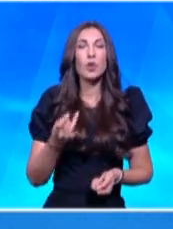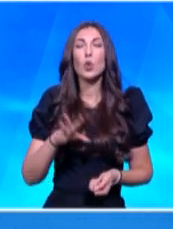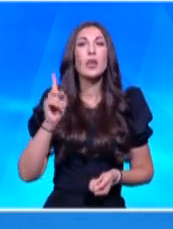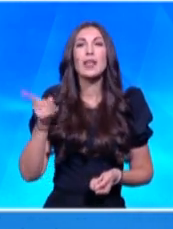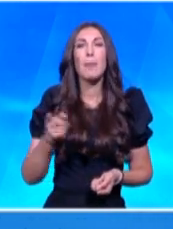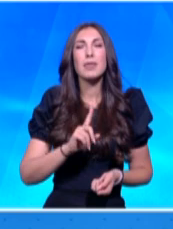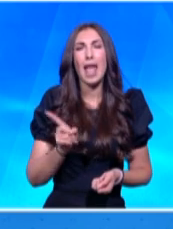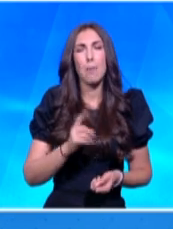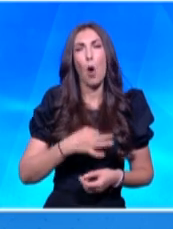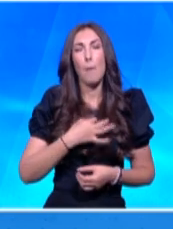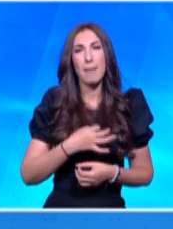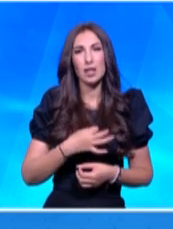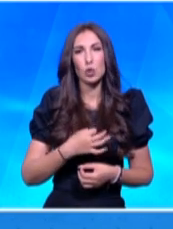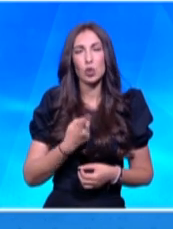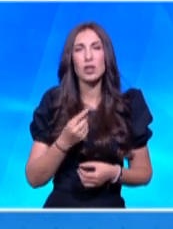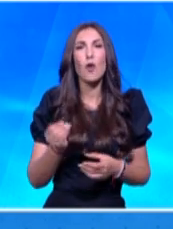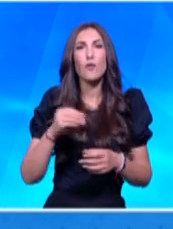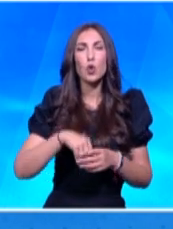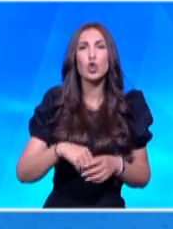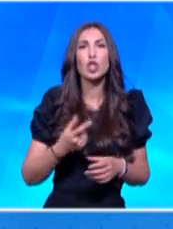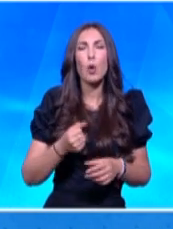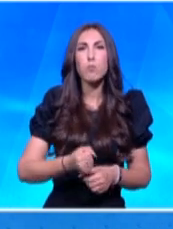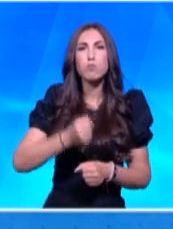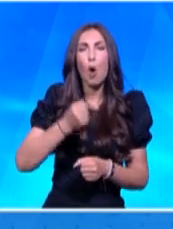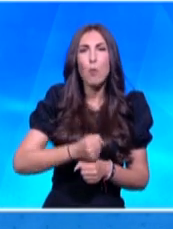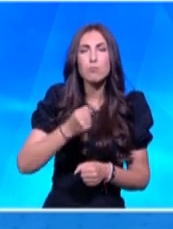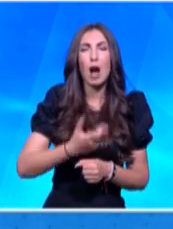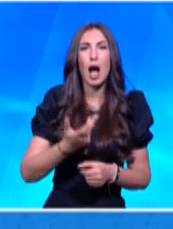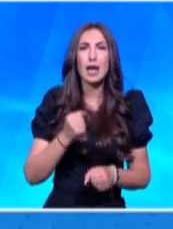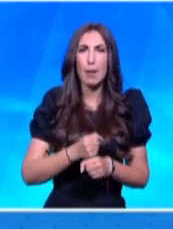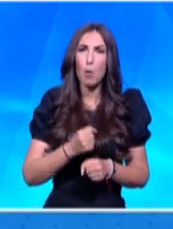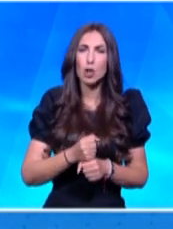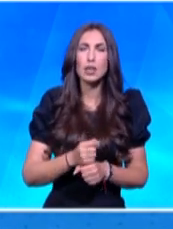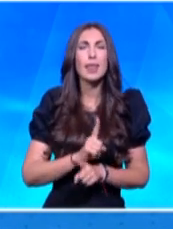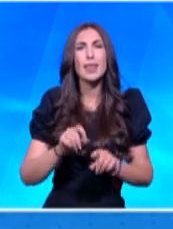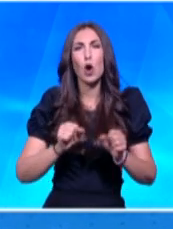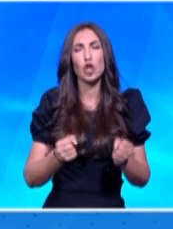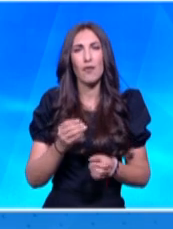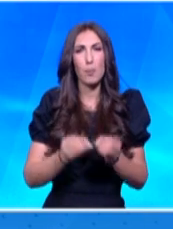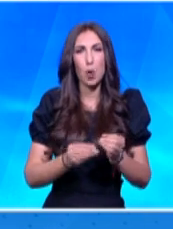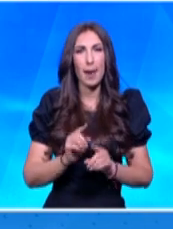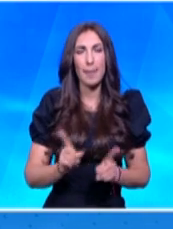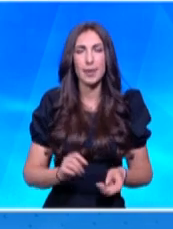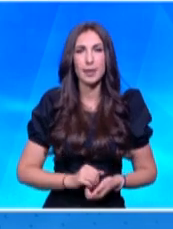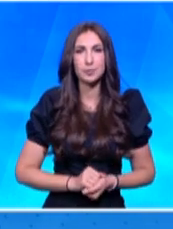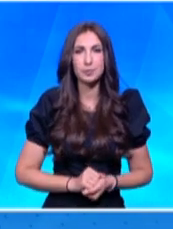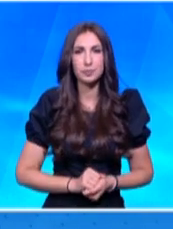няма непосредствена опасност. Включени са помпите, работят, не се очакват проблеми с по тях.